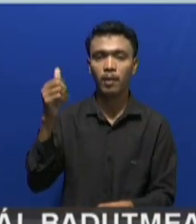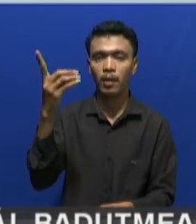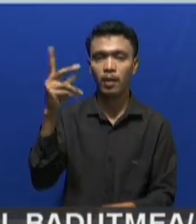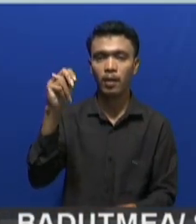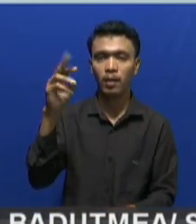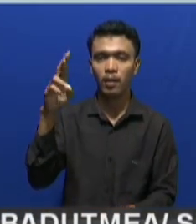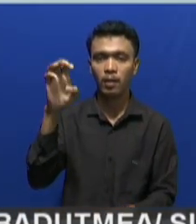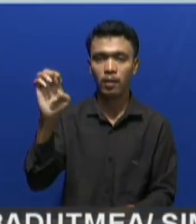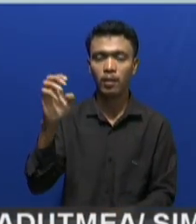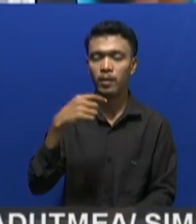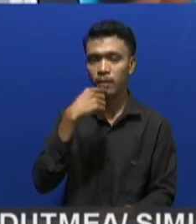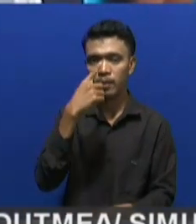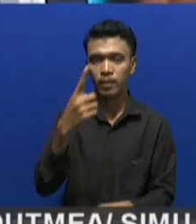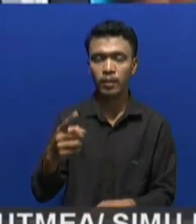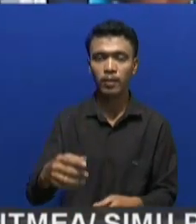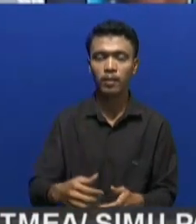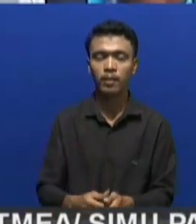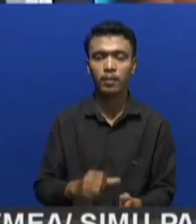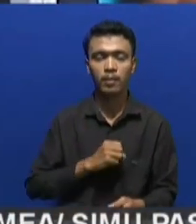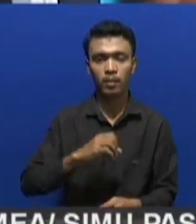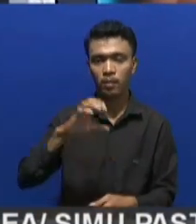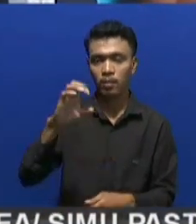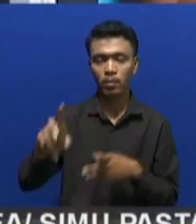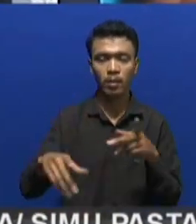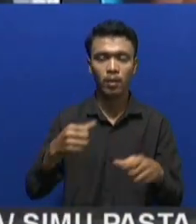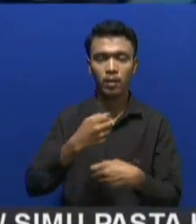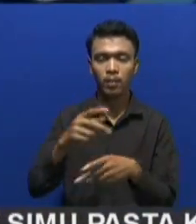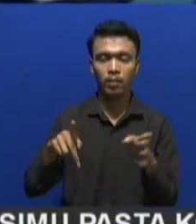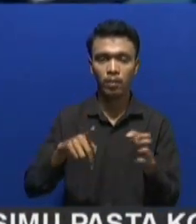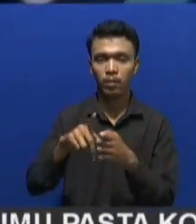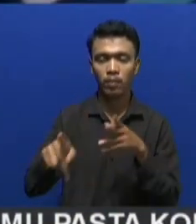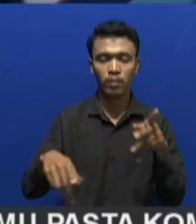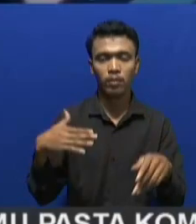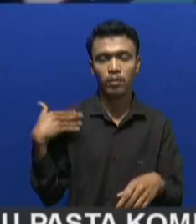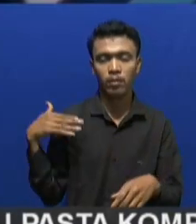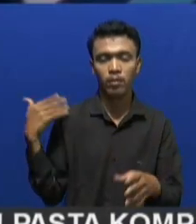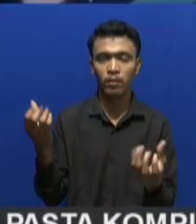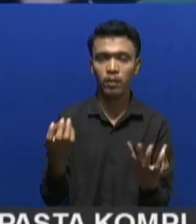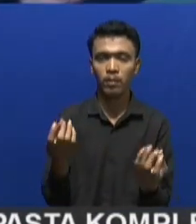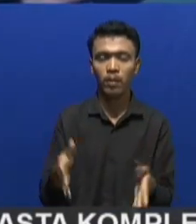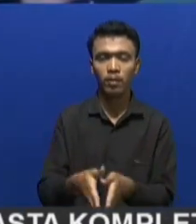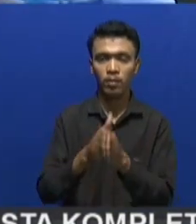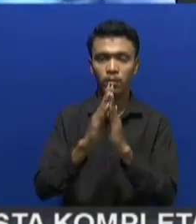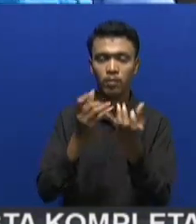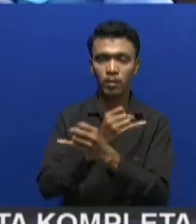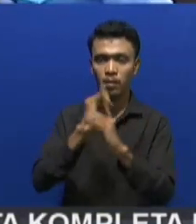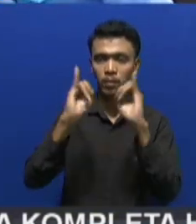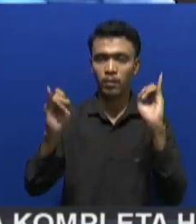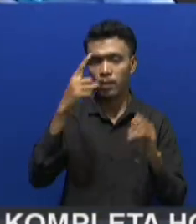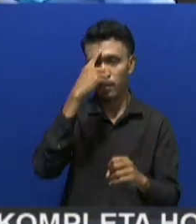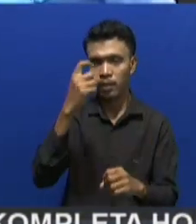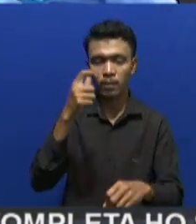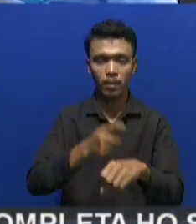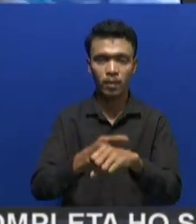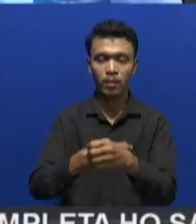Belo haktuir Massacre Santa Cruz hamate jovem barak. Tamba zizi ukun rasikan, tamba ne, iha tempo